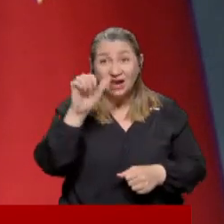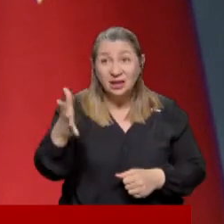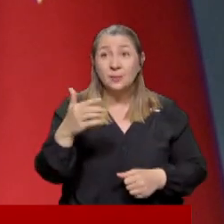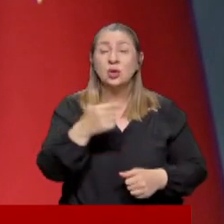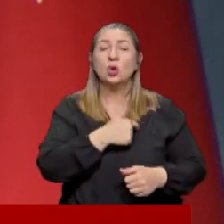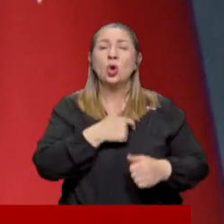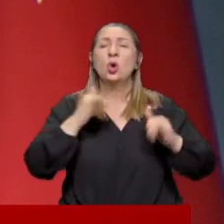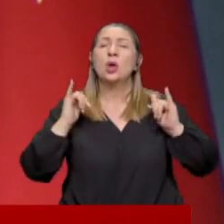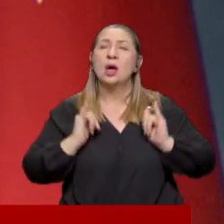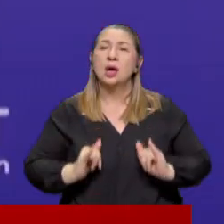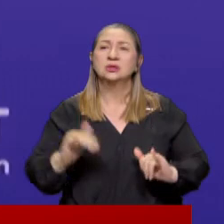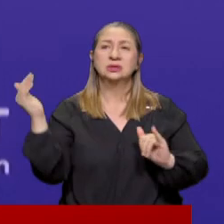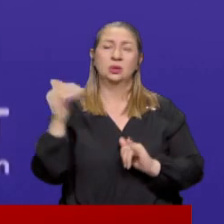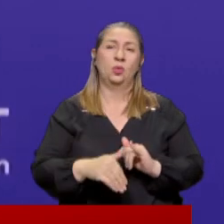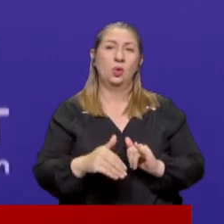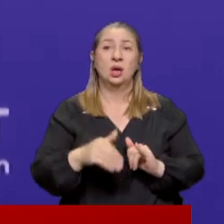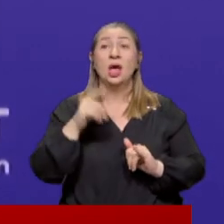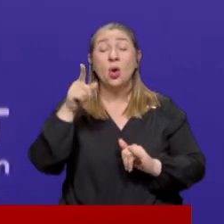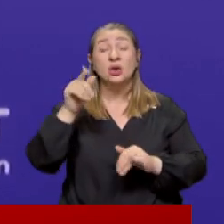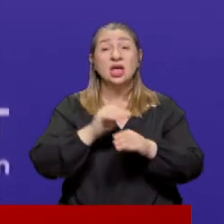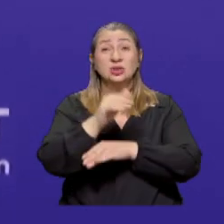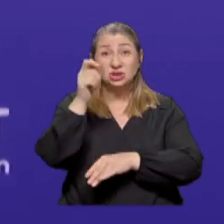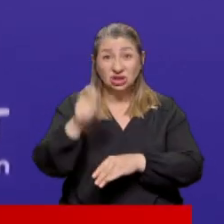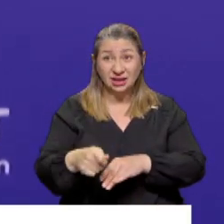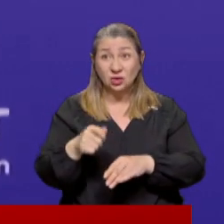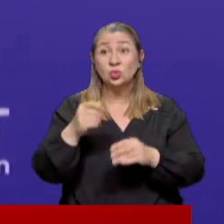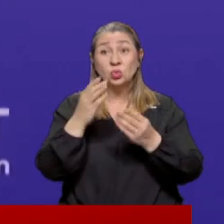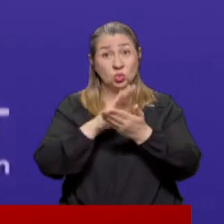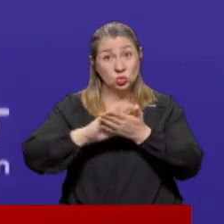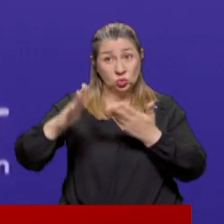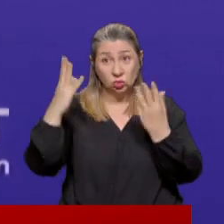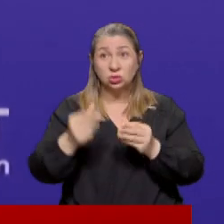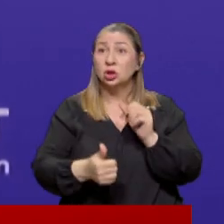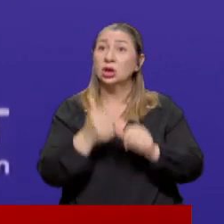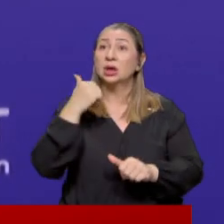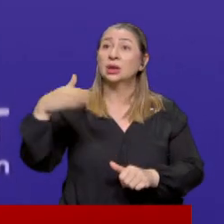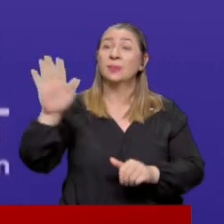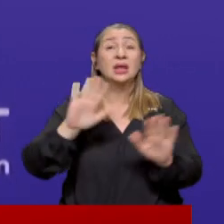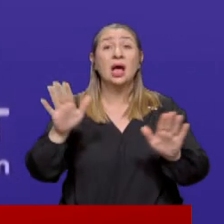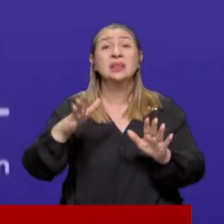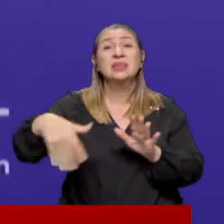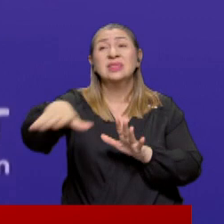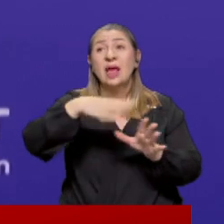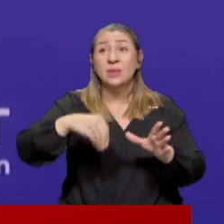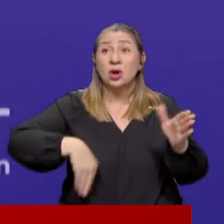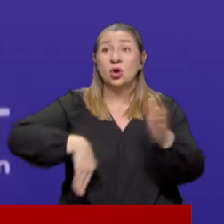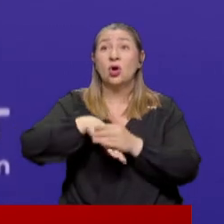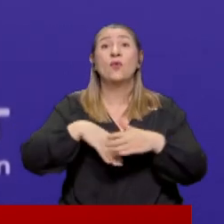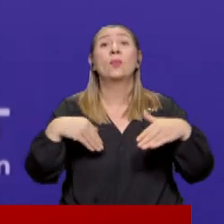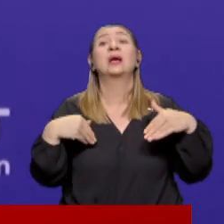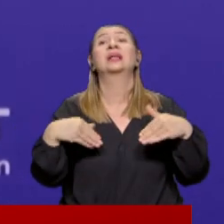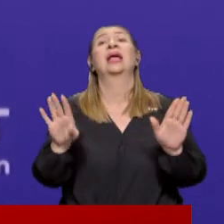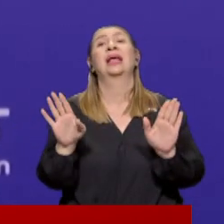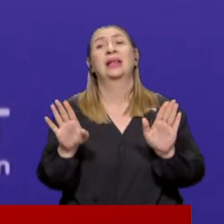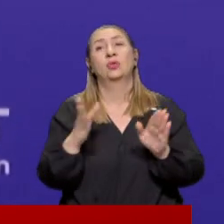gönül huzuru içerisine giriyorlar. Eğer oradaki yaşama şartları düzelirse dönebilirler. Tamamını kapı dışarı etmek